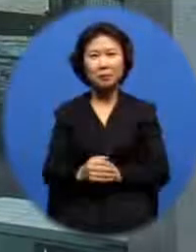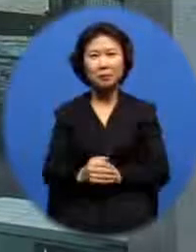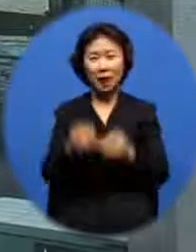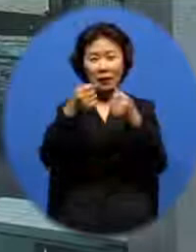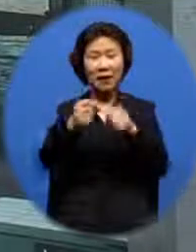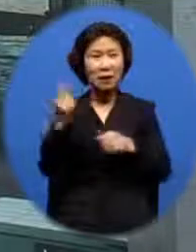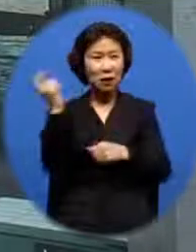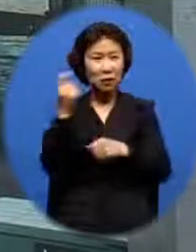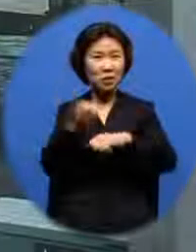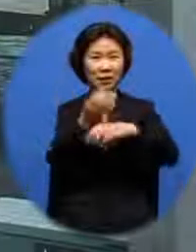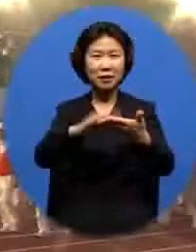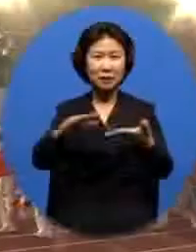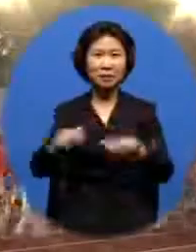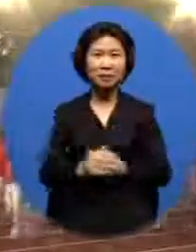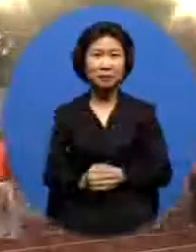소식 전해드립니다.